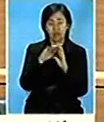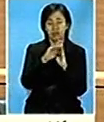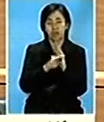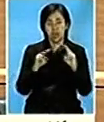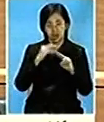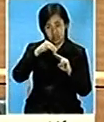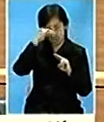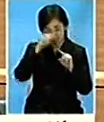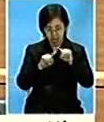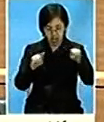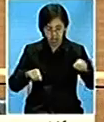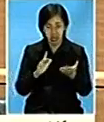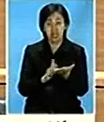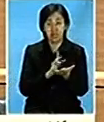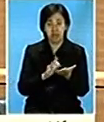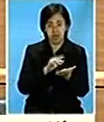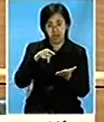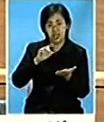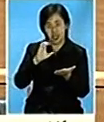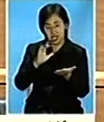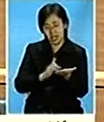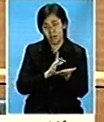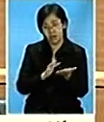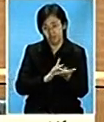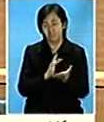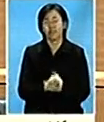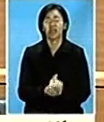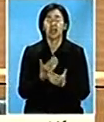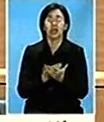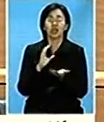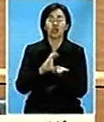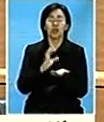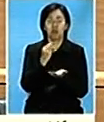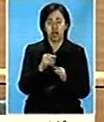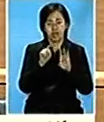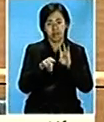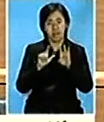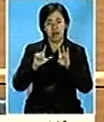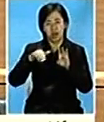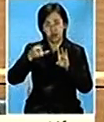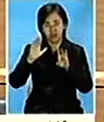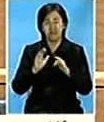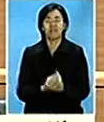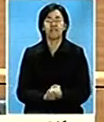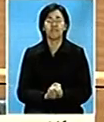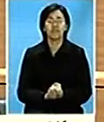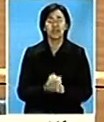แท็บเล็ต PC เนี่ยนะครับในขณะนี้เนี่ยได้ตั้งงบประมาณไว้อยู่ที่ 8,000 กว่าล้านท่านประธาน